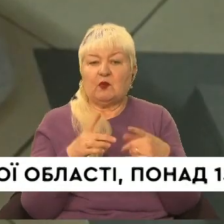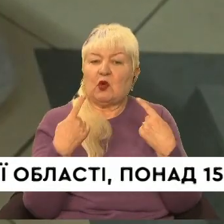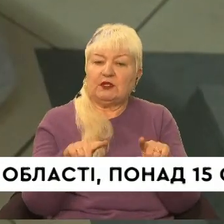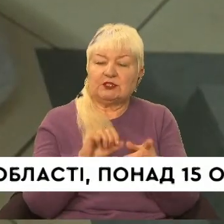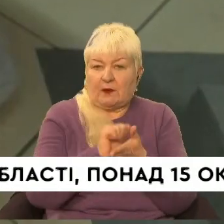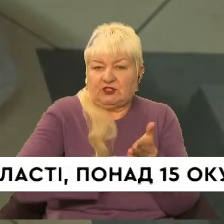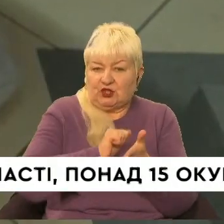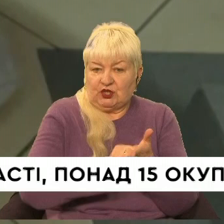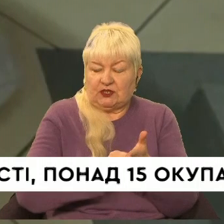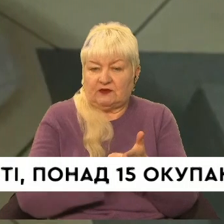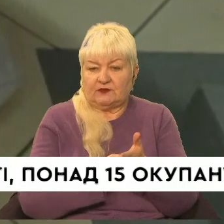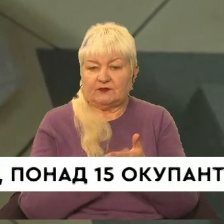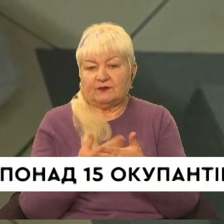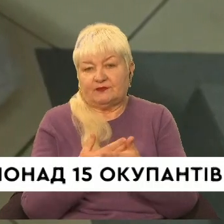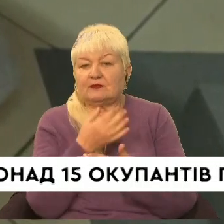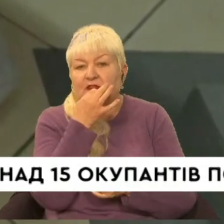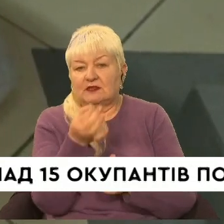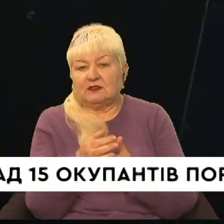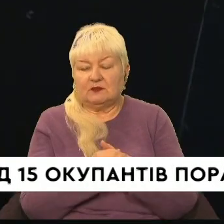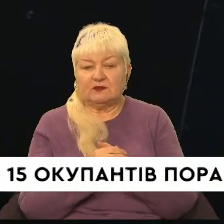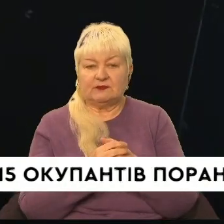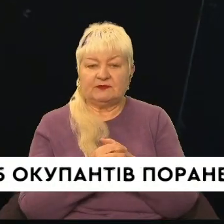там, скажімо, там...